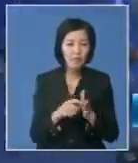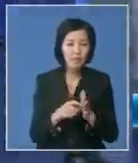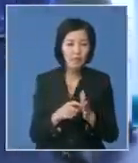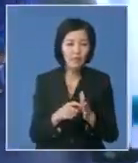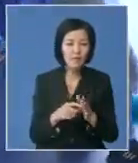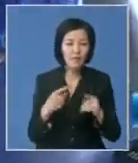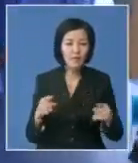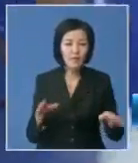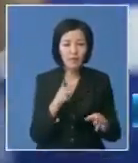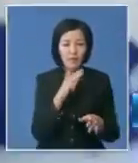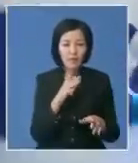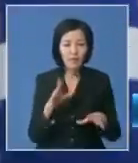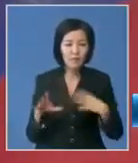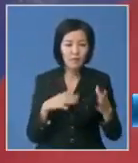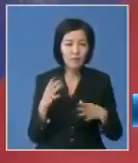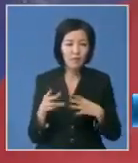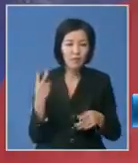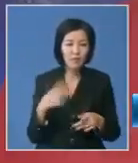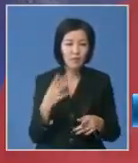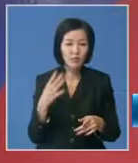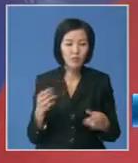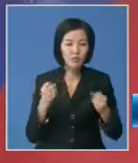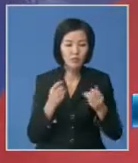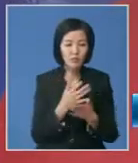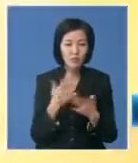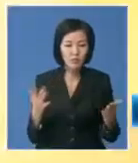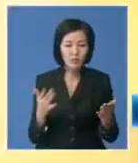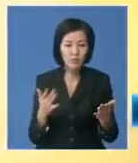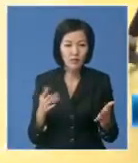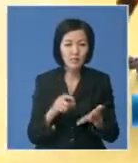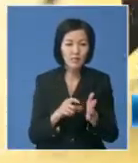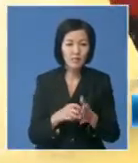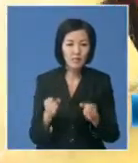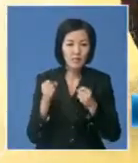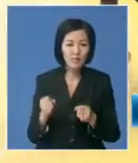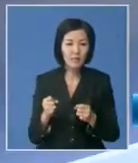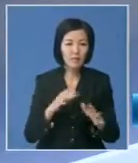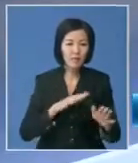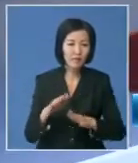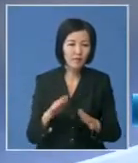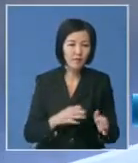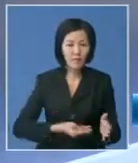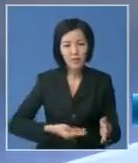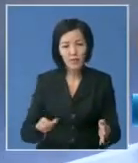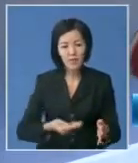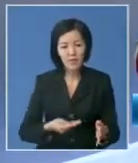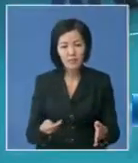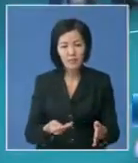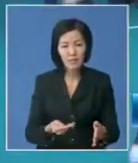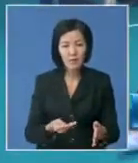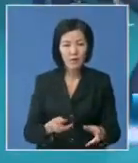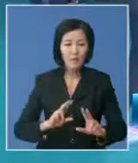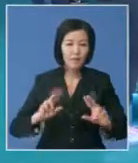разное время проводится занятие по 20 4 он видом спорта это зал и по борьбе так в да настольному теннису в баскетболу